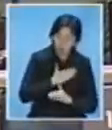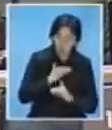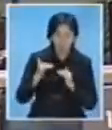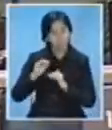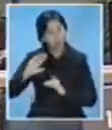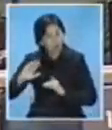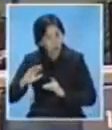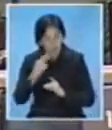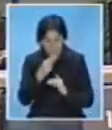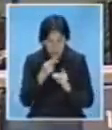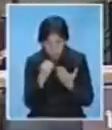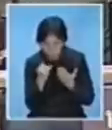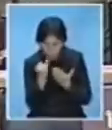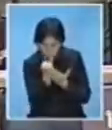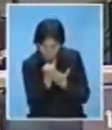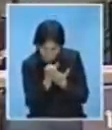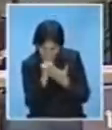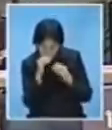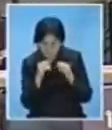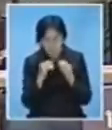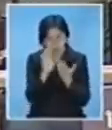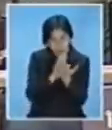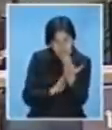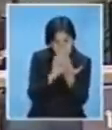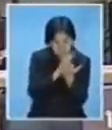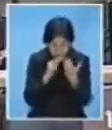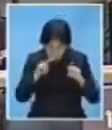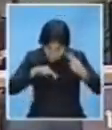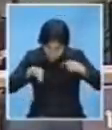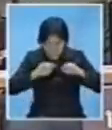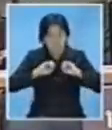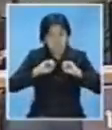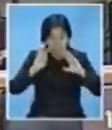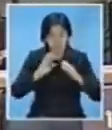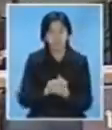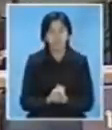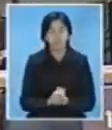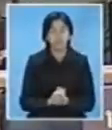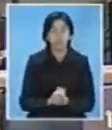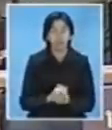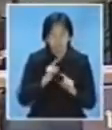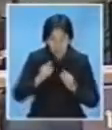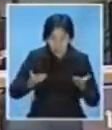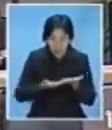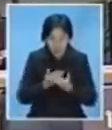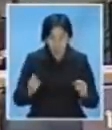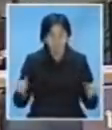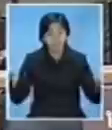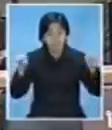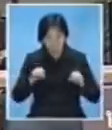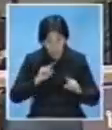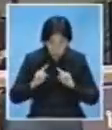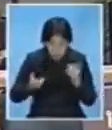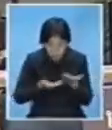เส้นต่างๆทั้งสองฝ่ายร่วมกันตรวจสอบอย่างชัดเจนแล้วก็มีการเจรจากันมีการตกลง